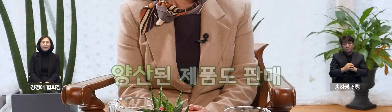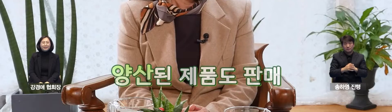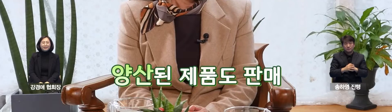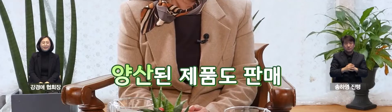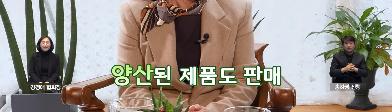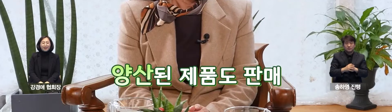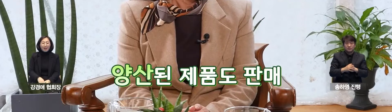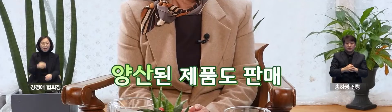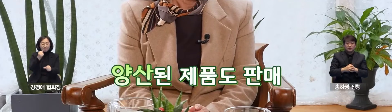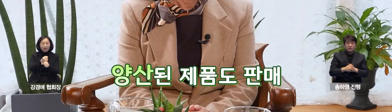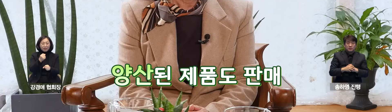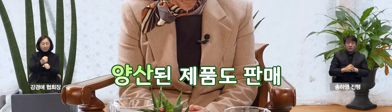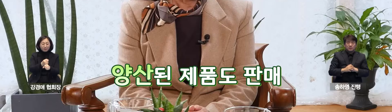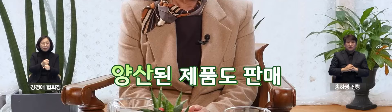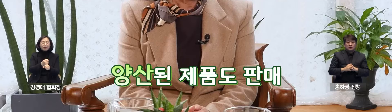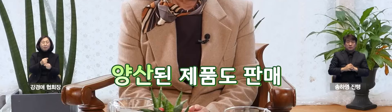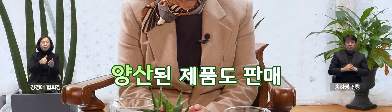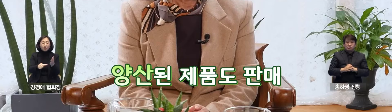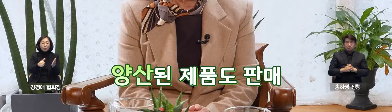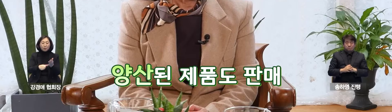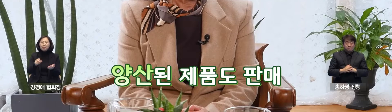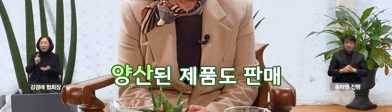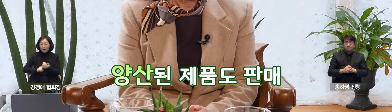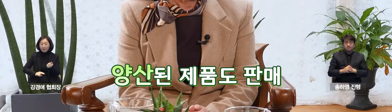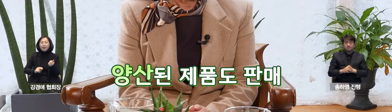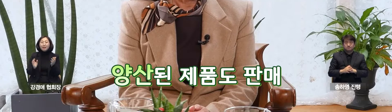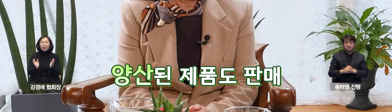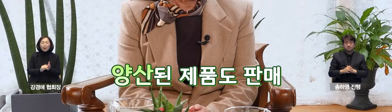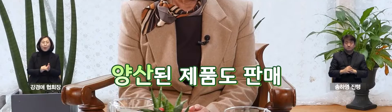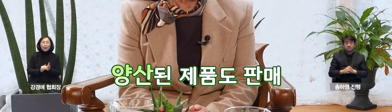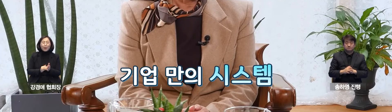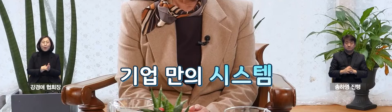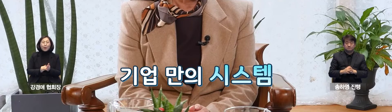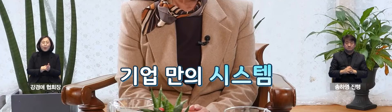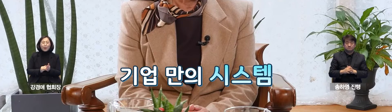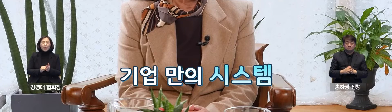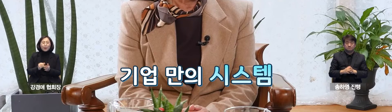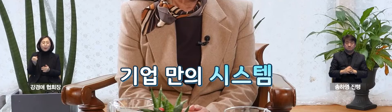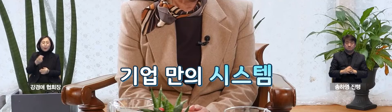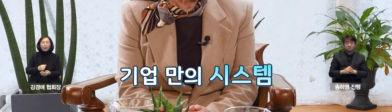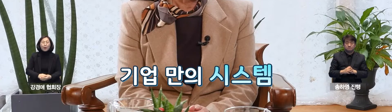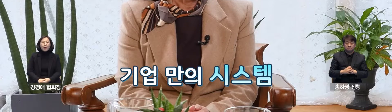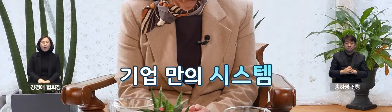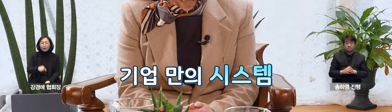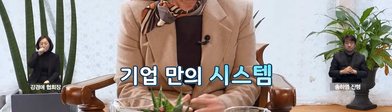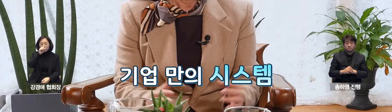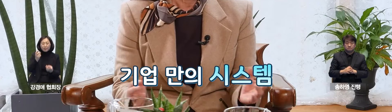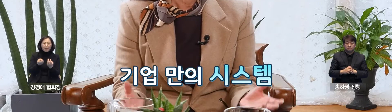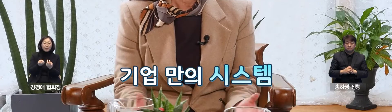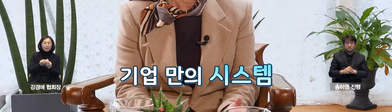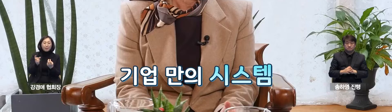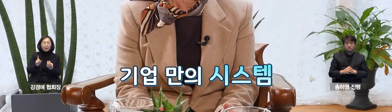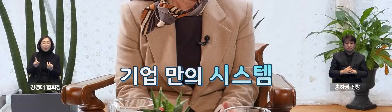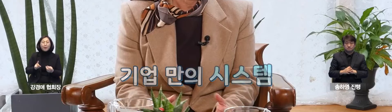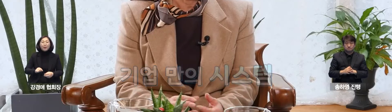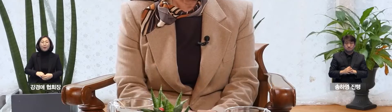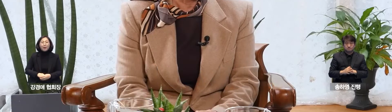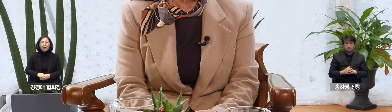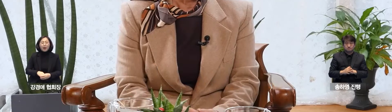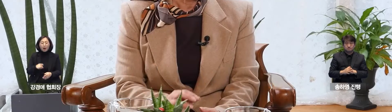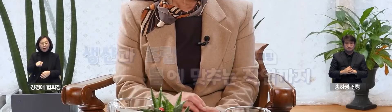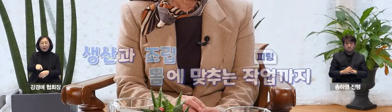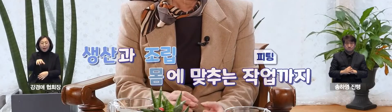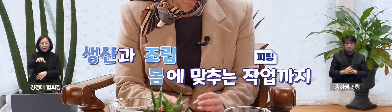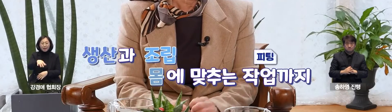양산된 제품도 팝니다. 팔고 이제 저희가 가장 좋은 시스템은 뭐냐면 저희가 여기서 어차피